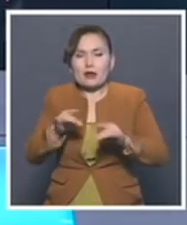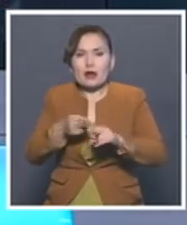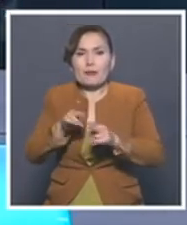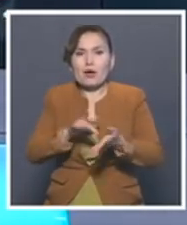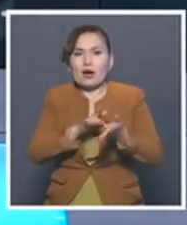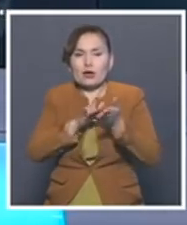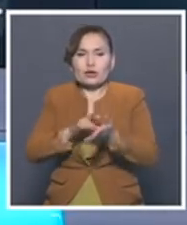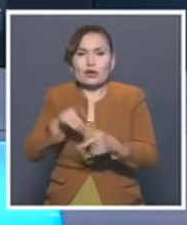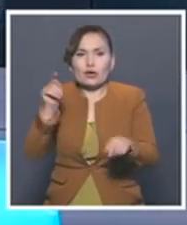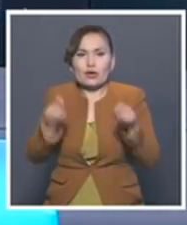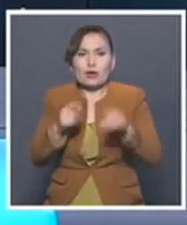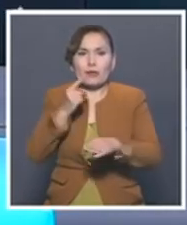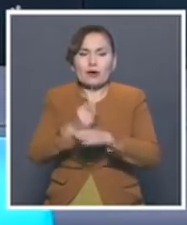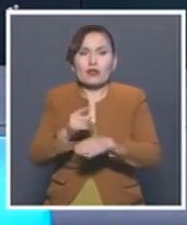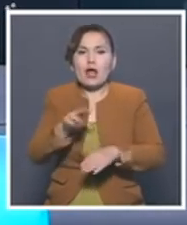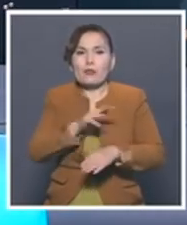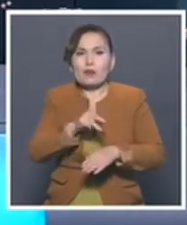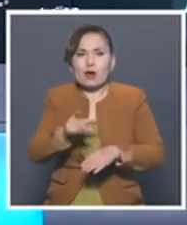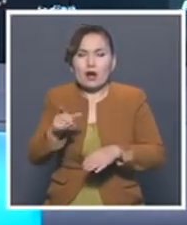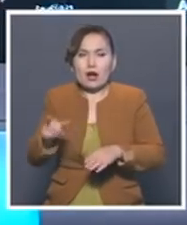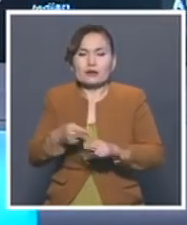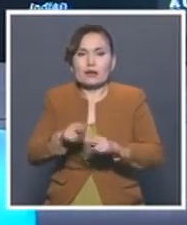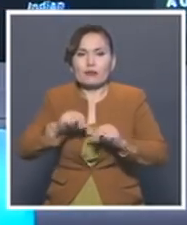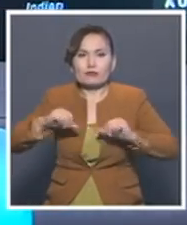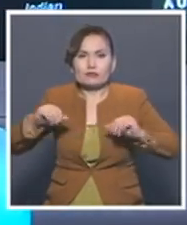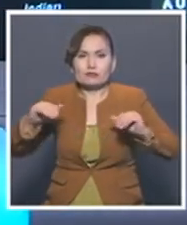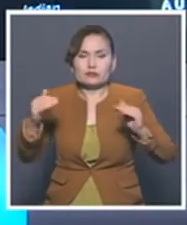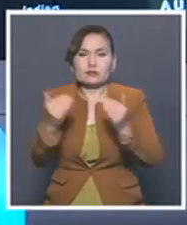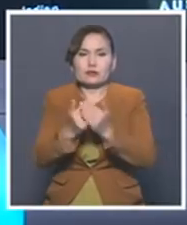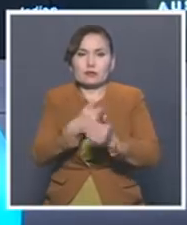сапарлар шектеліп, миллиондаған адам қайта карантинге алынды.